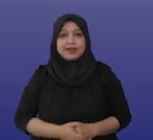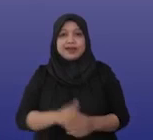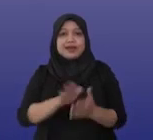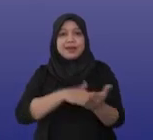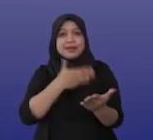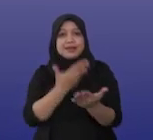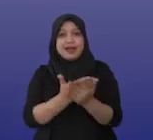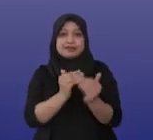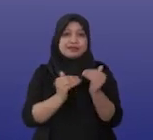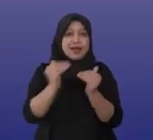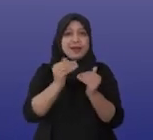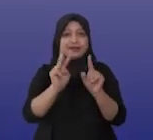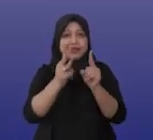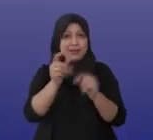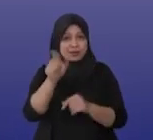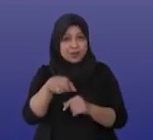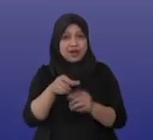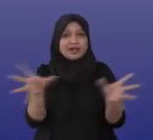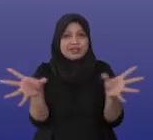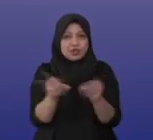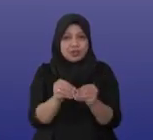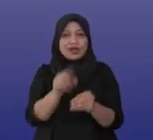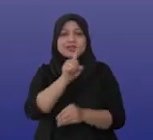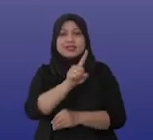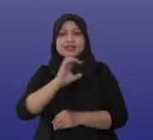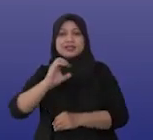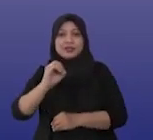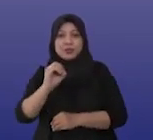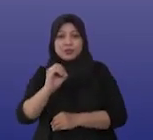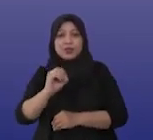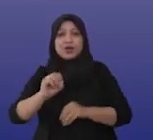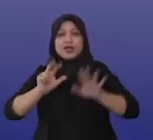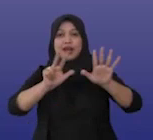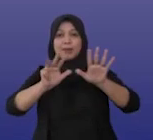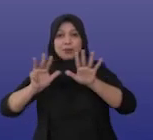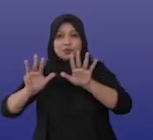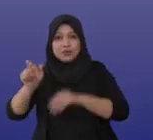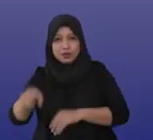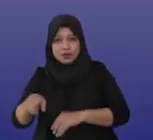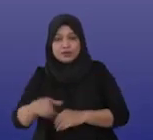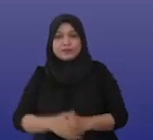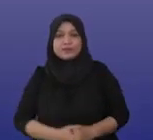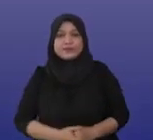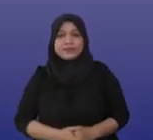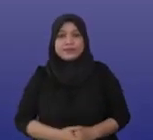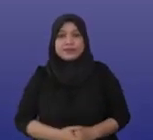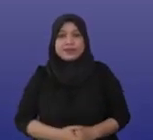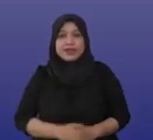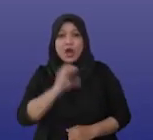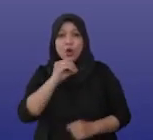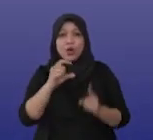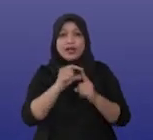meninggal stiga belas orang sehingga total menjadi 1089 orang kasus